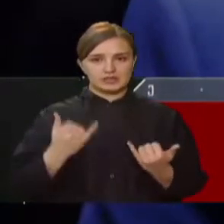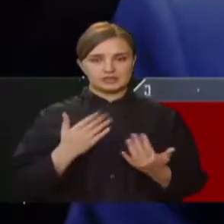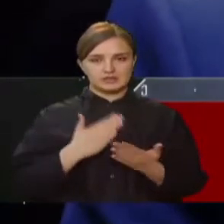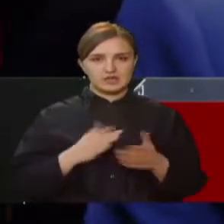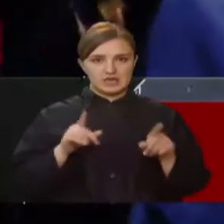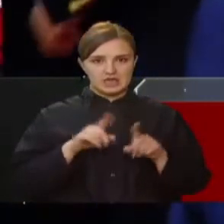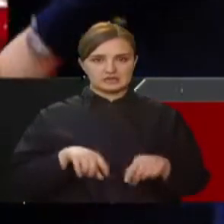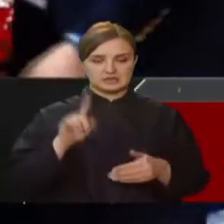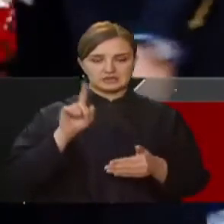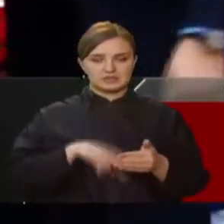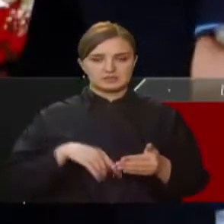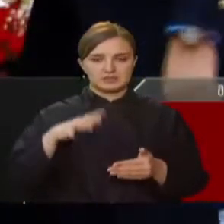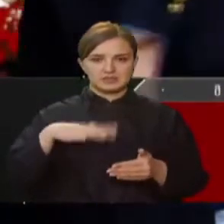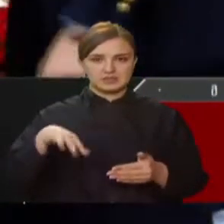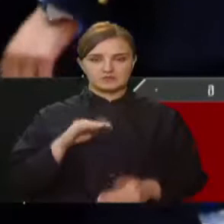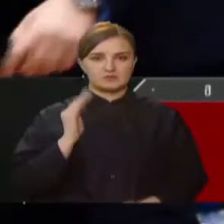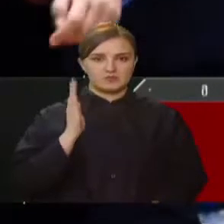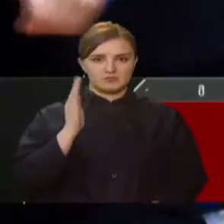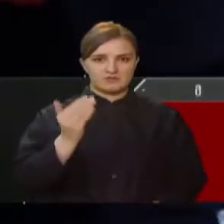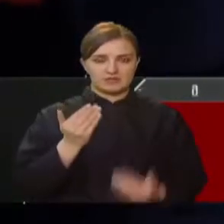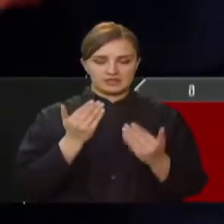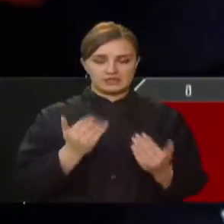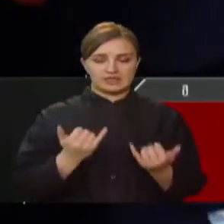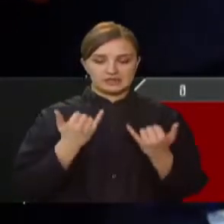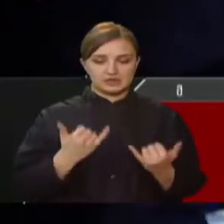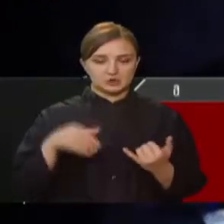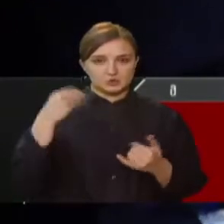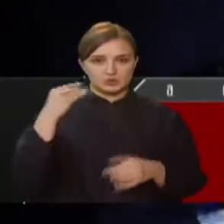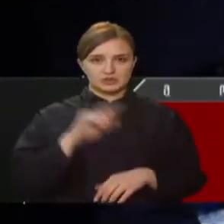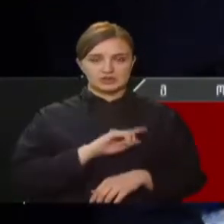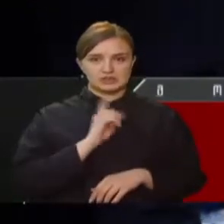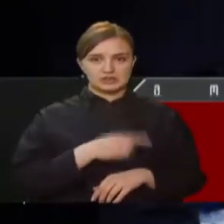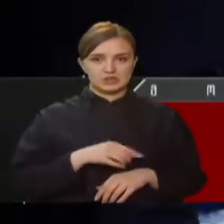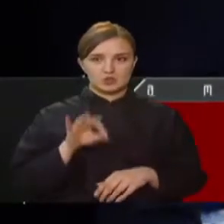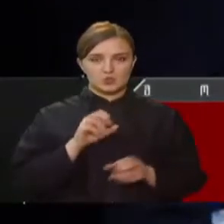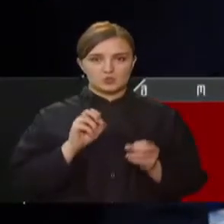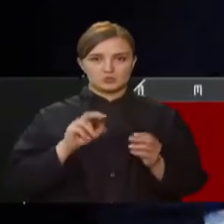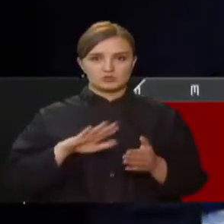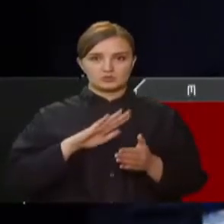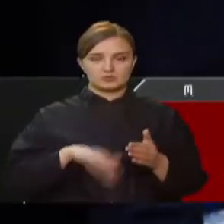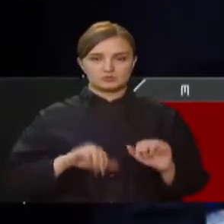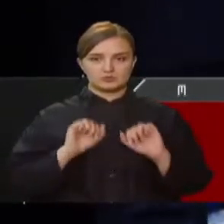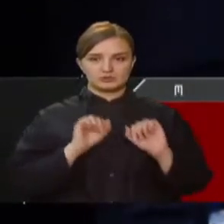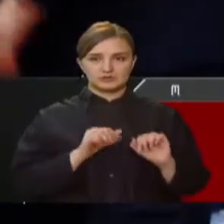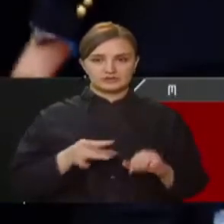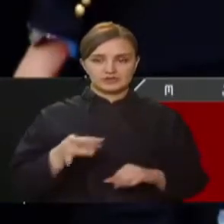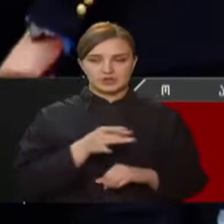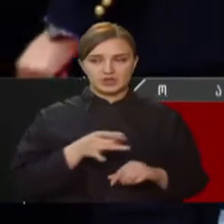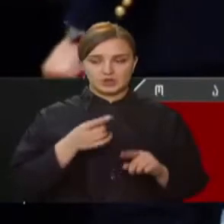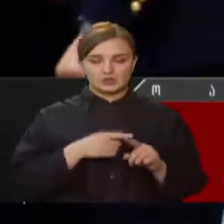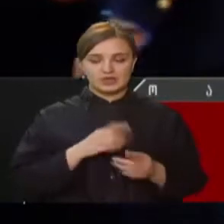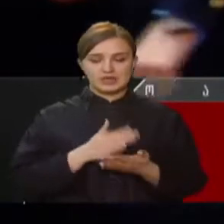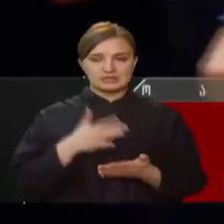გვაქვს ასეთივე რწმენა საქართველოს მომავლის მიმართ. დღეს თურქეთი დგას მტკიცედ უსაფრთხოების დასაცავად ჩვენს რეგიონში და ამ კონტექსტში